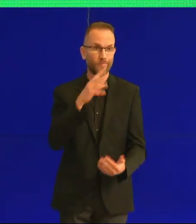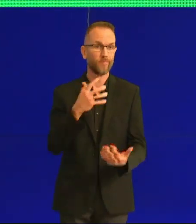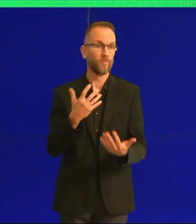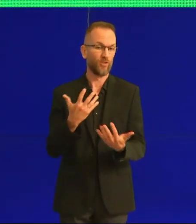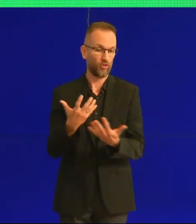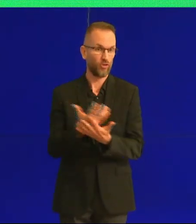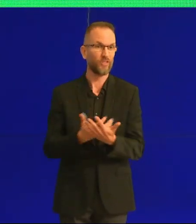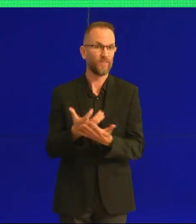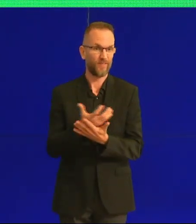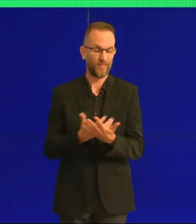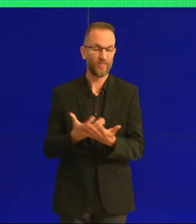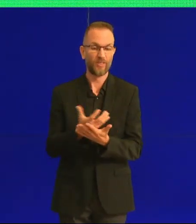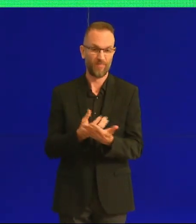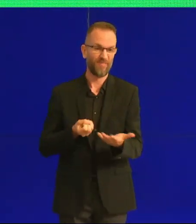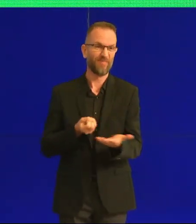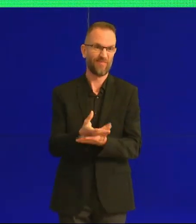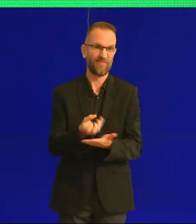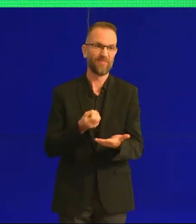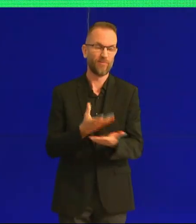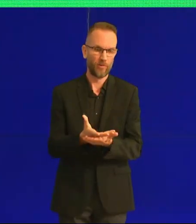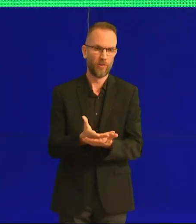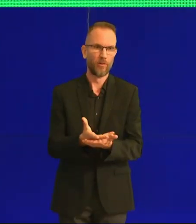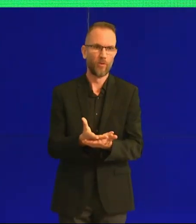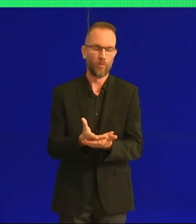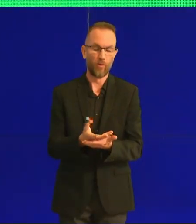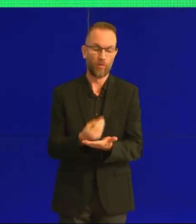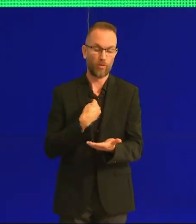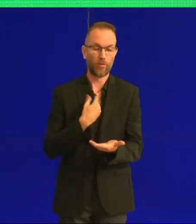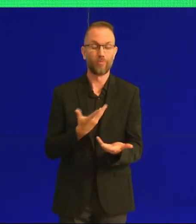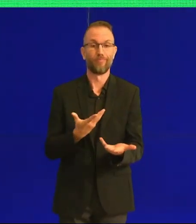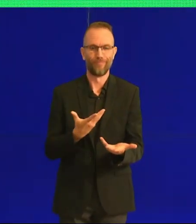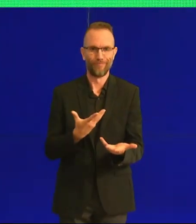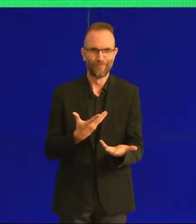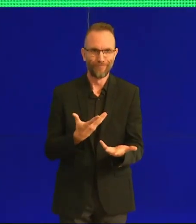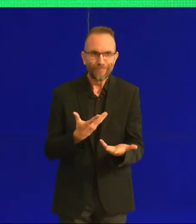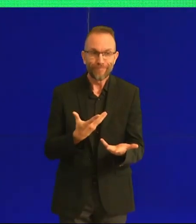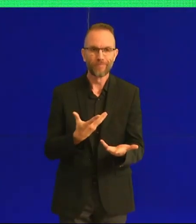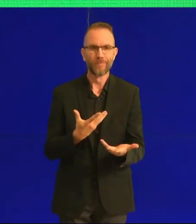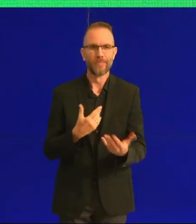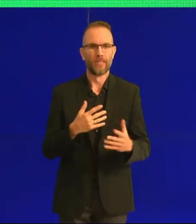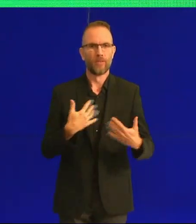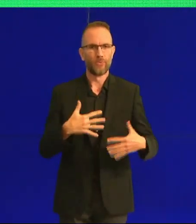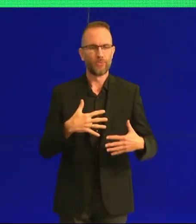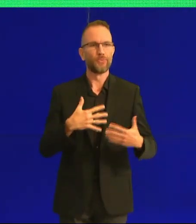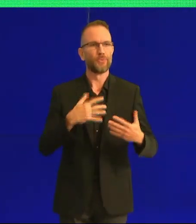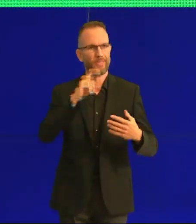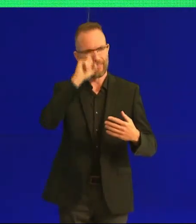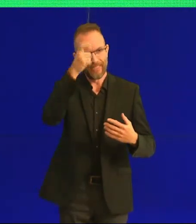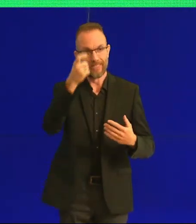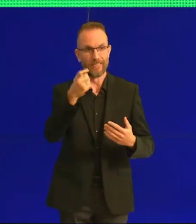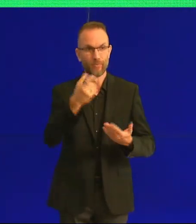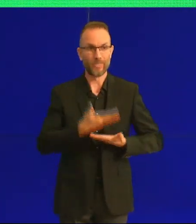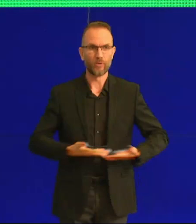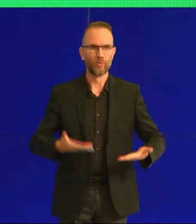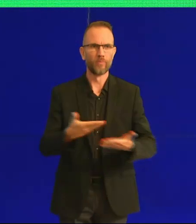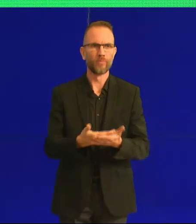réalité il ya certains espoirs dans les éléments de certains chiffres notamment ce nombre d'hospitalisations